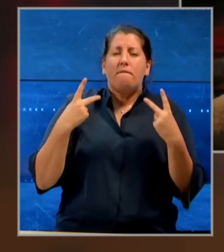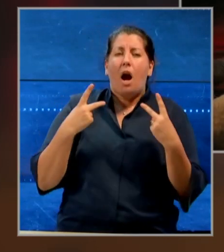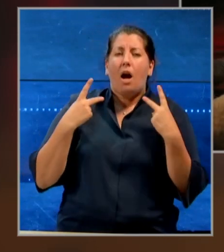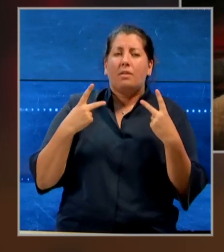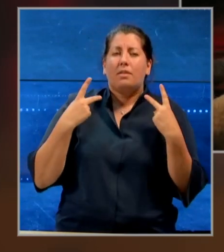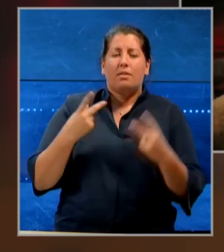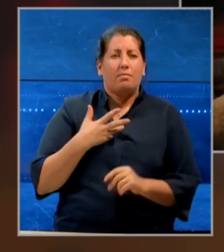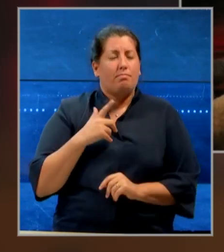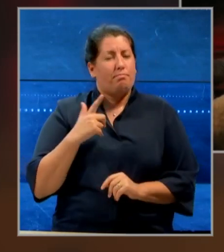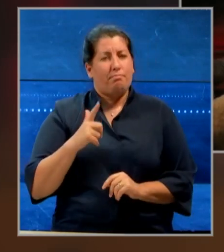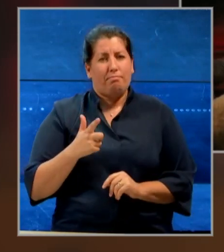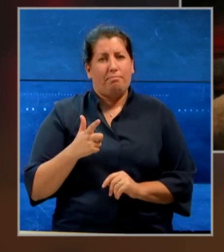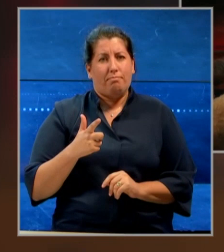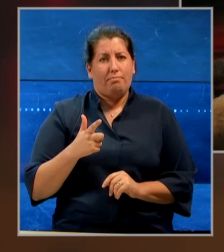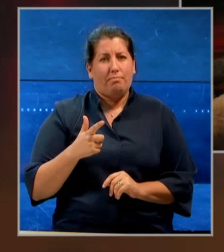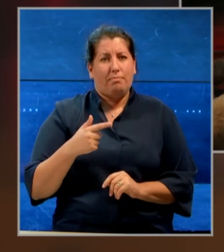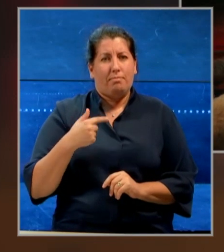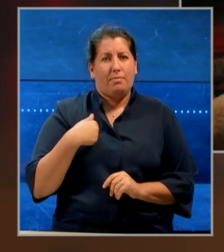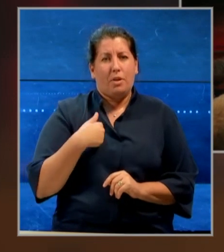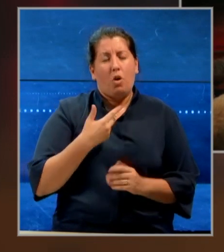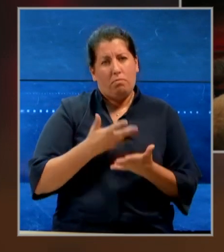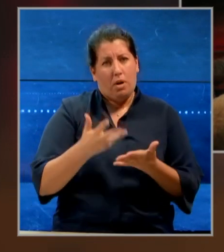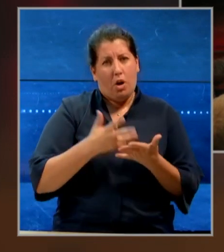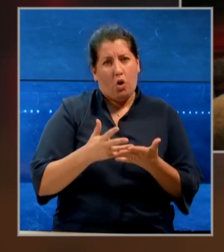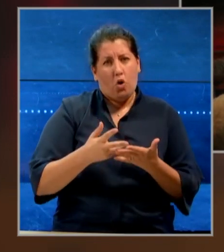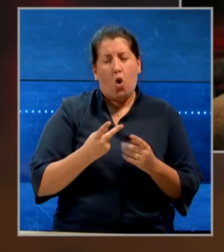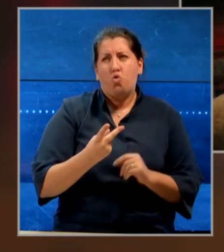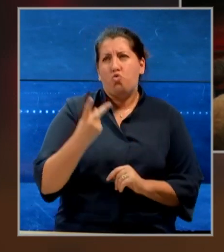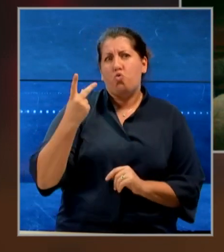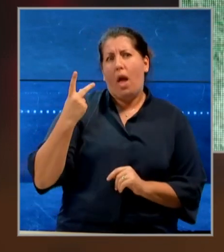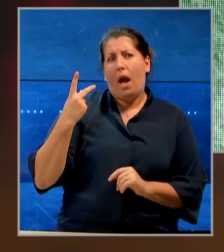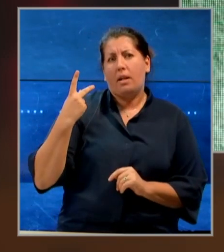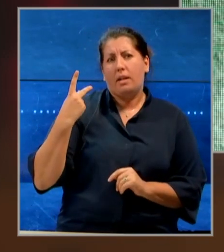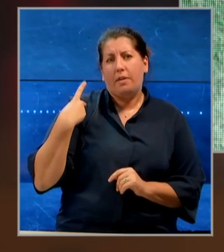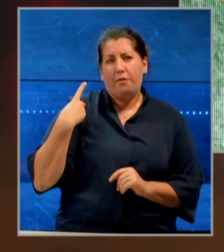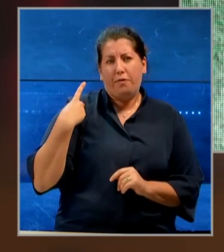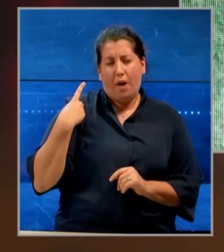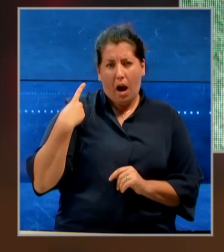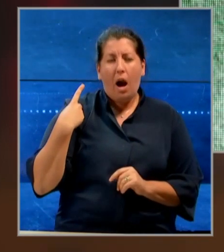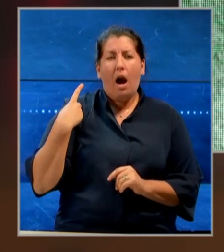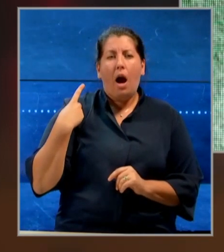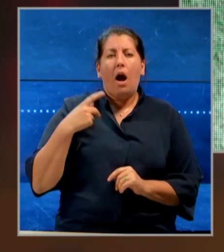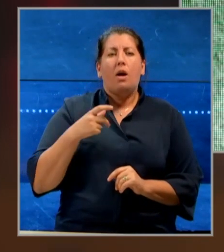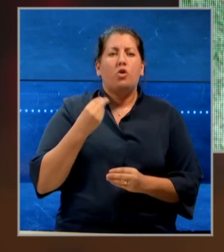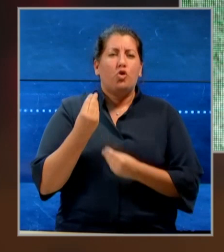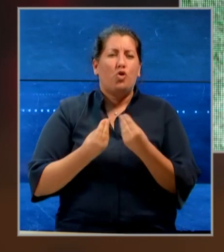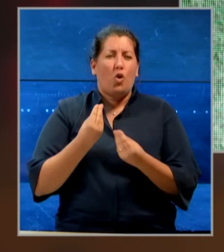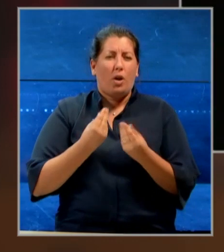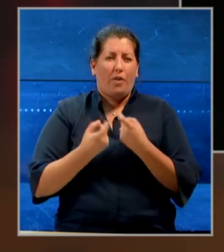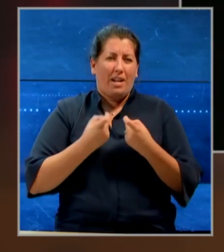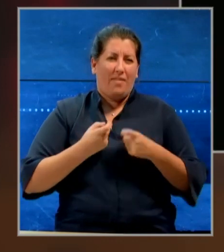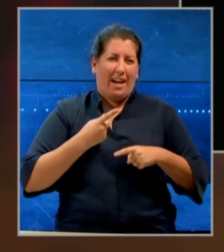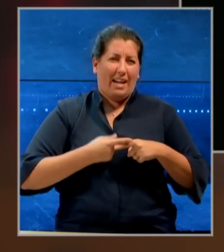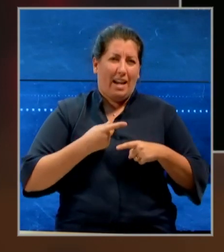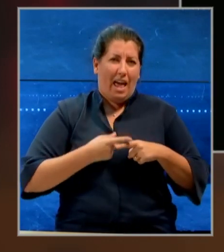Parliamo del 3 anni fa l'ultimo, che l'abbiamo preso un greco, giocava in interregionale, l'abbiamo portato in Serie C